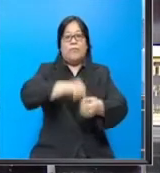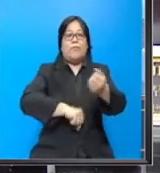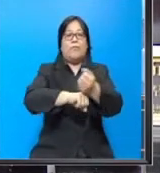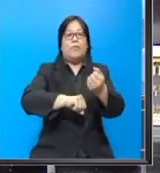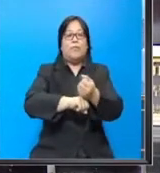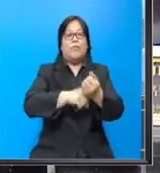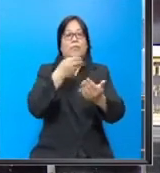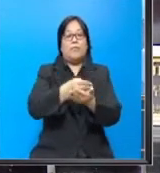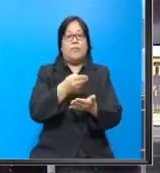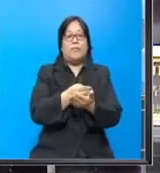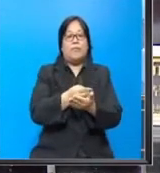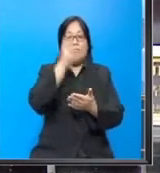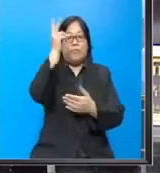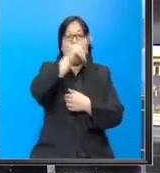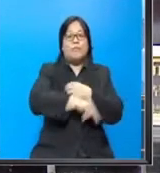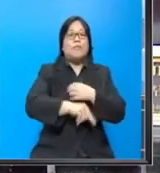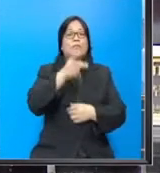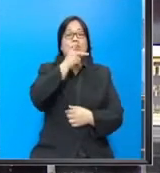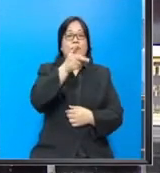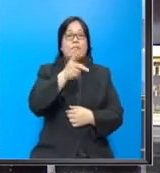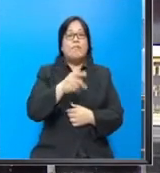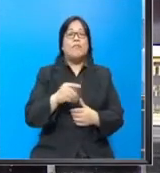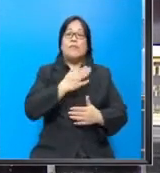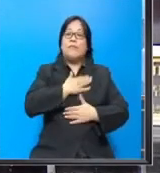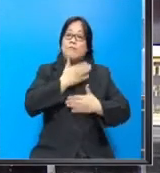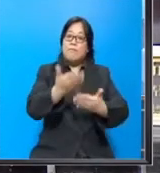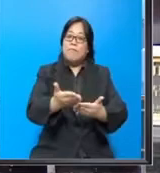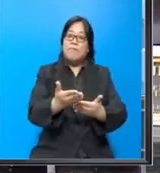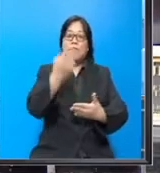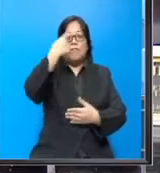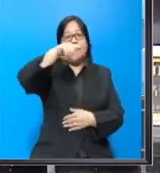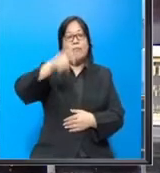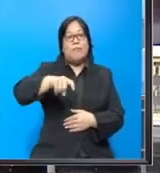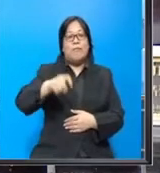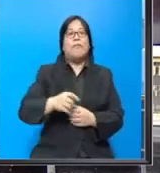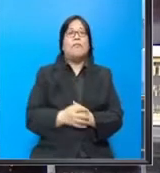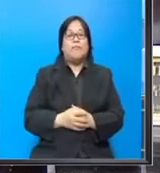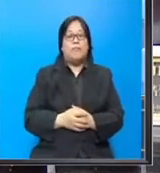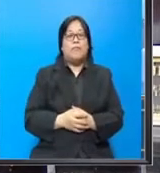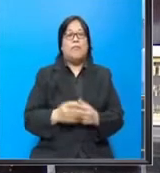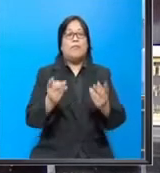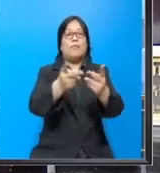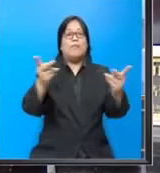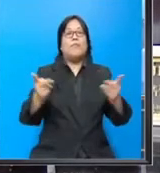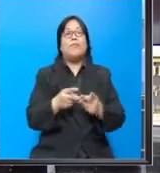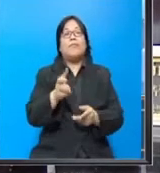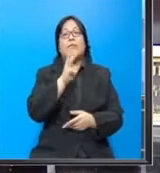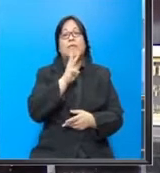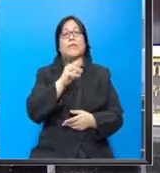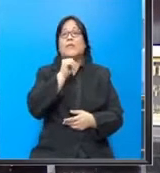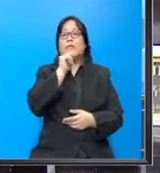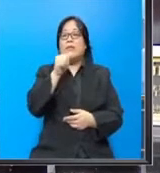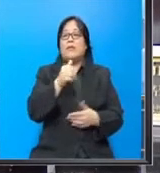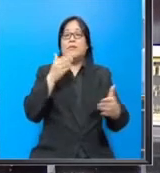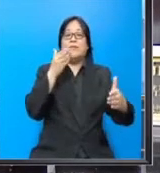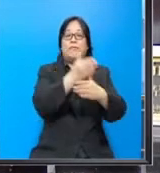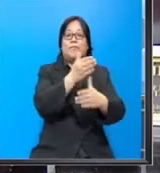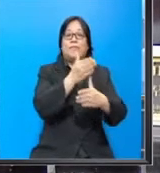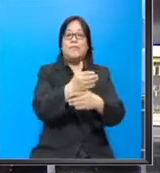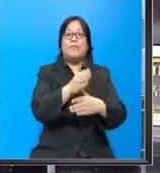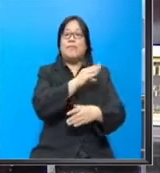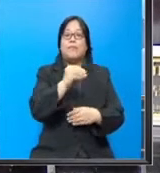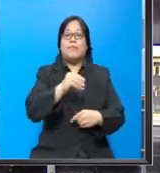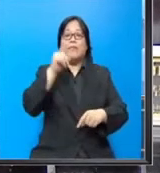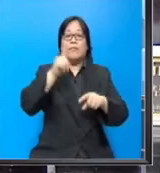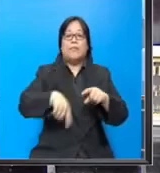menyumbang dalam bentuk keuangan pada keadaan Ikeda di atas pengorbanan dia memastikan kawasan tadahan hari ini tidak dicuri bohi